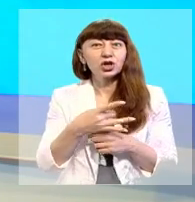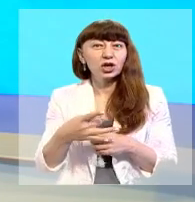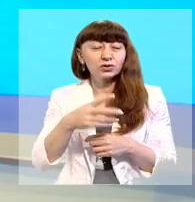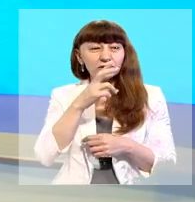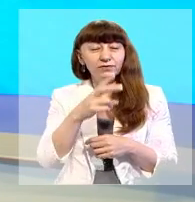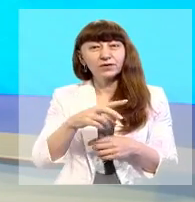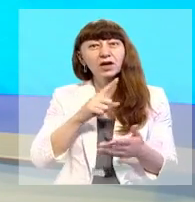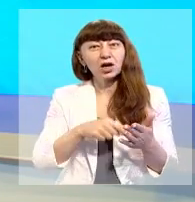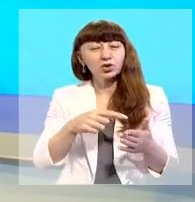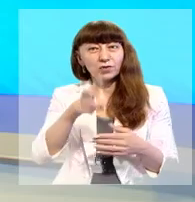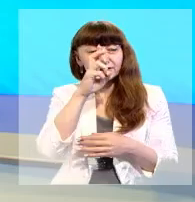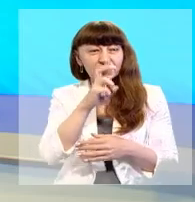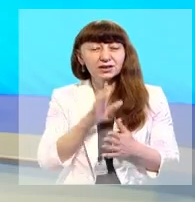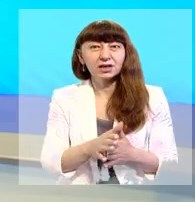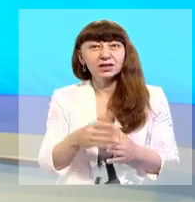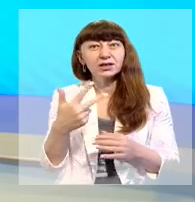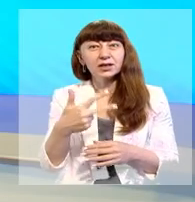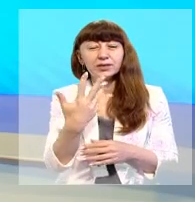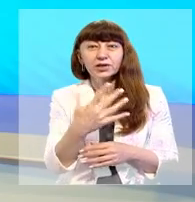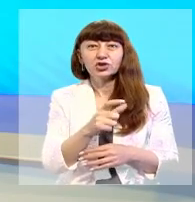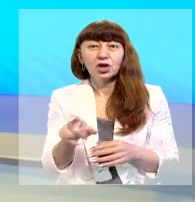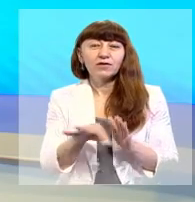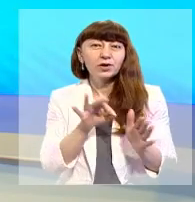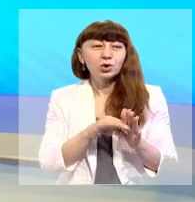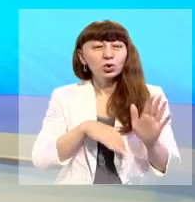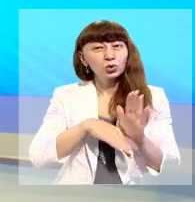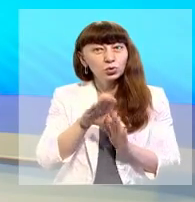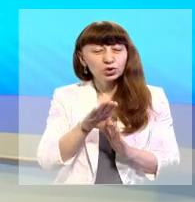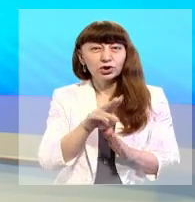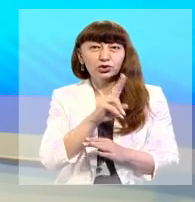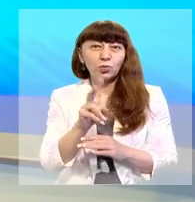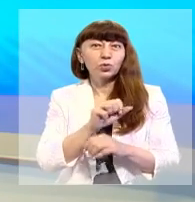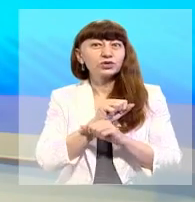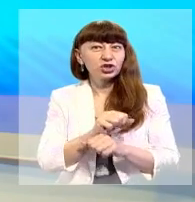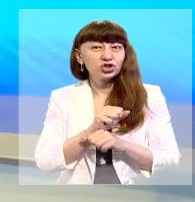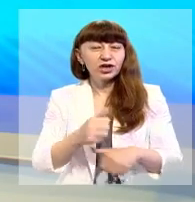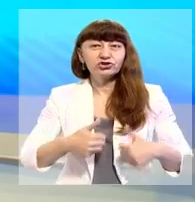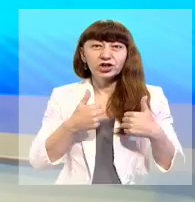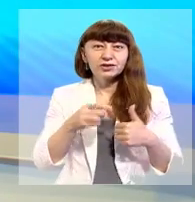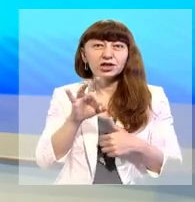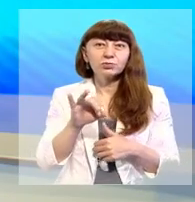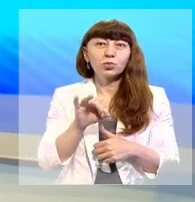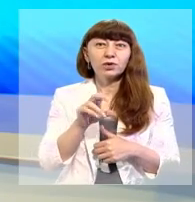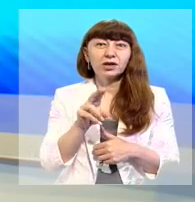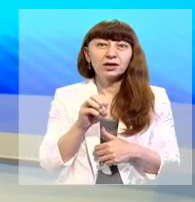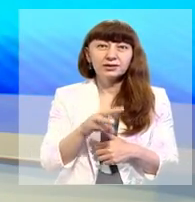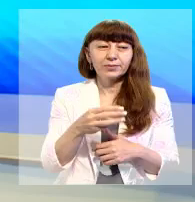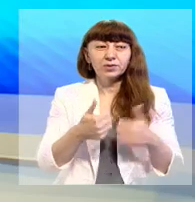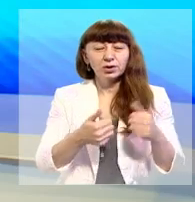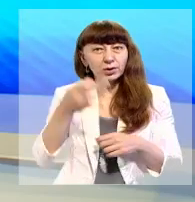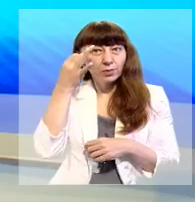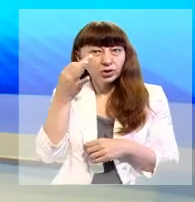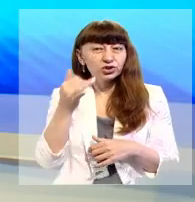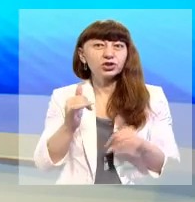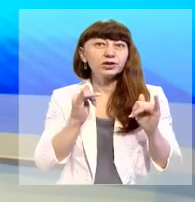Далее из 35 гимнастов выберут лучших, которые представят честь области на республиканском турнире. Также одна из главных целей мероприятия – почтить